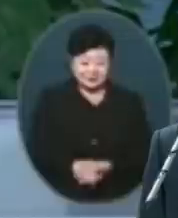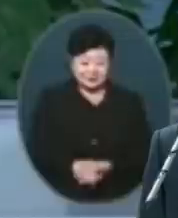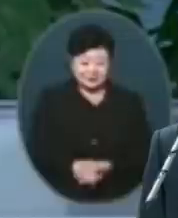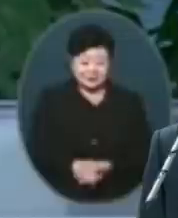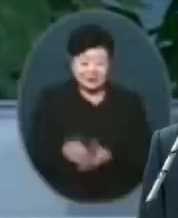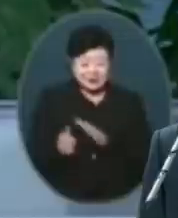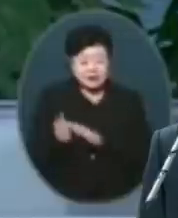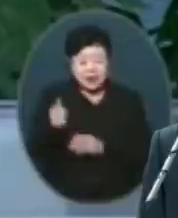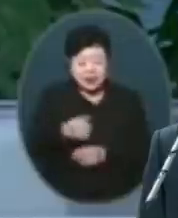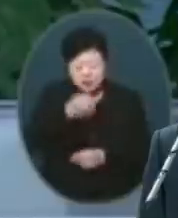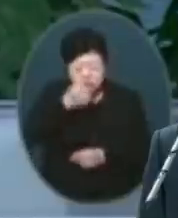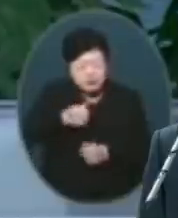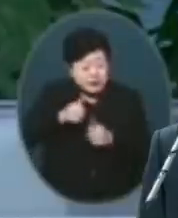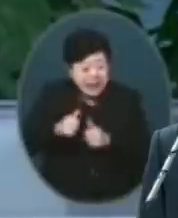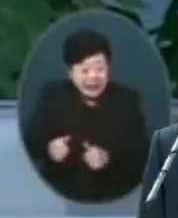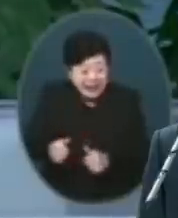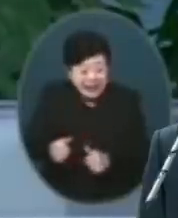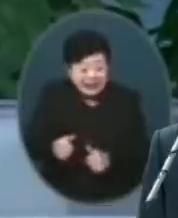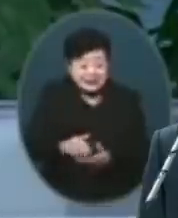희망과 꿈을 따라